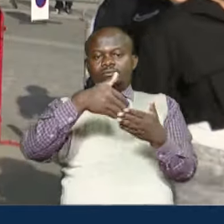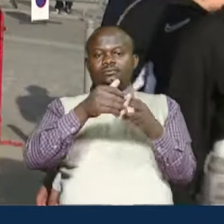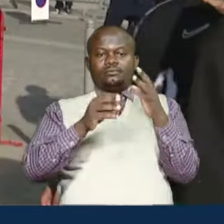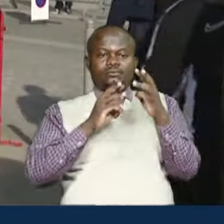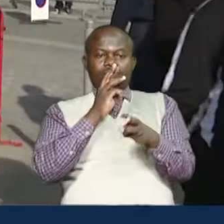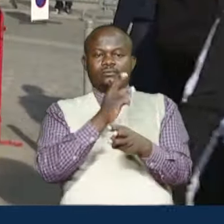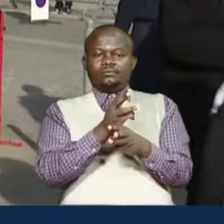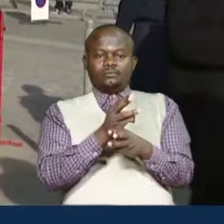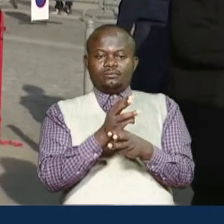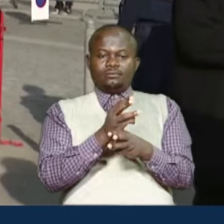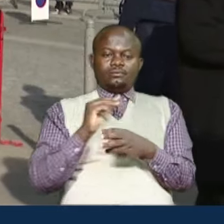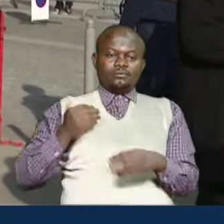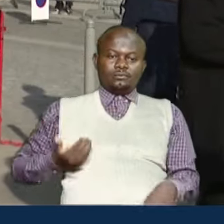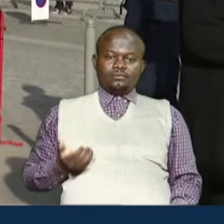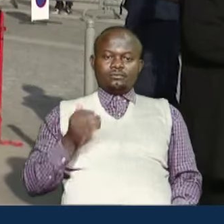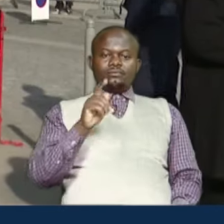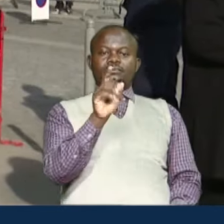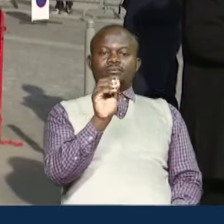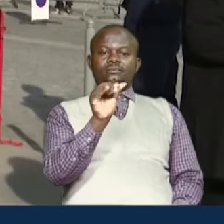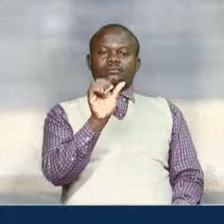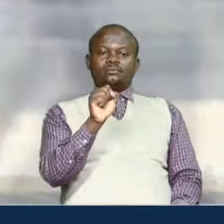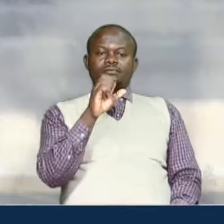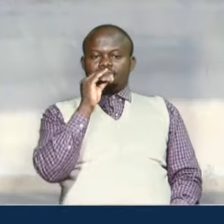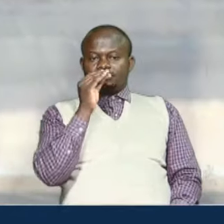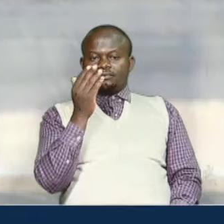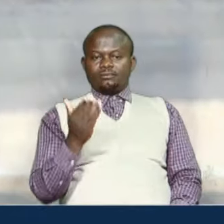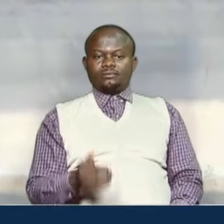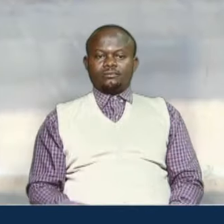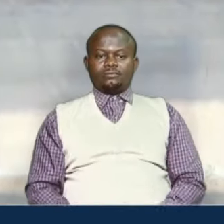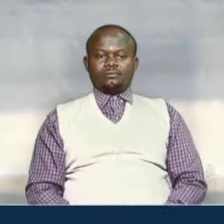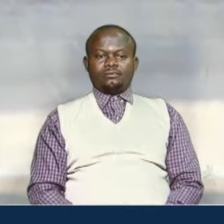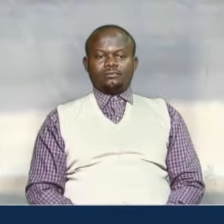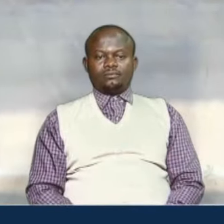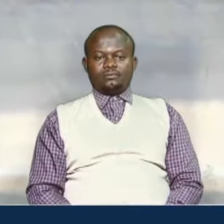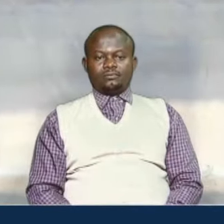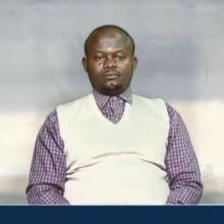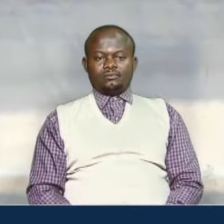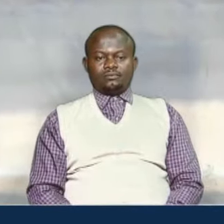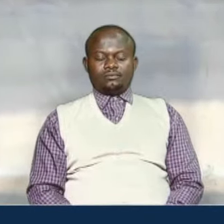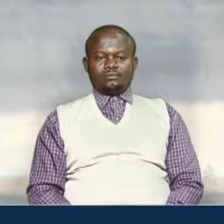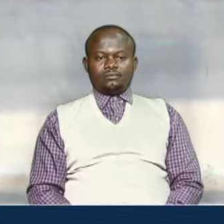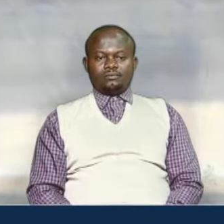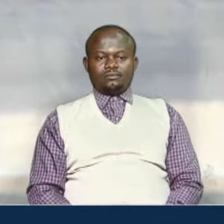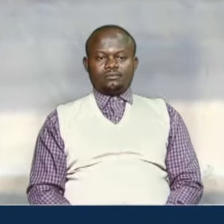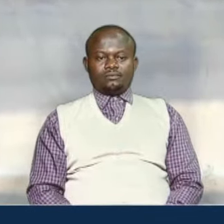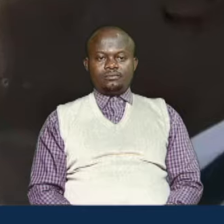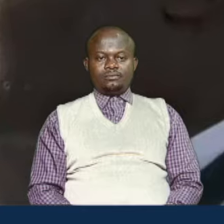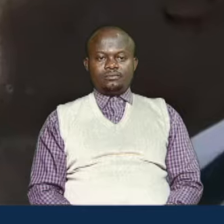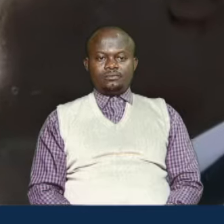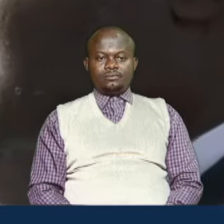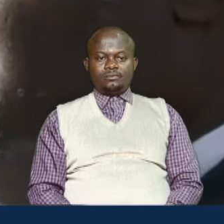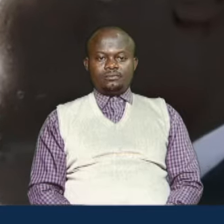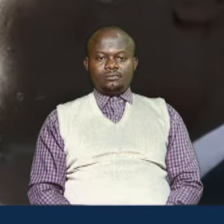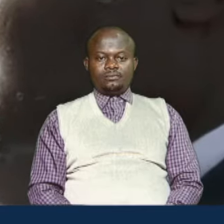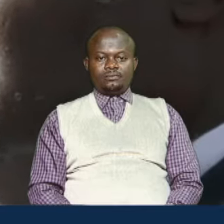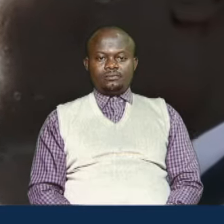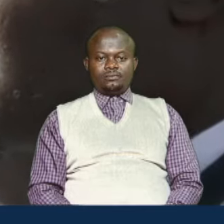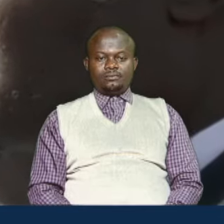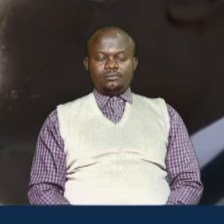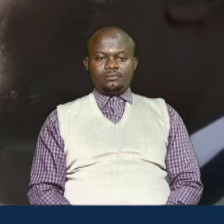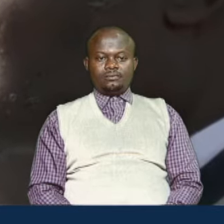isi madame Louise Mushikiwabo yabivuze muri aya magambo et non la francophonie n'est pas la france